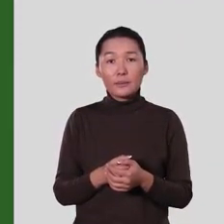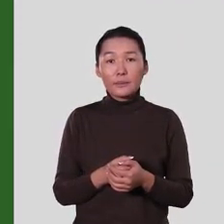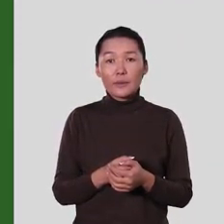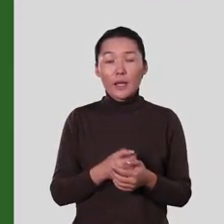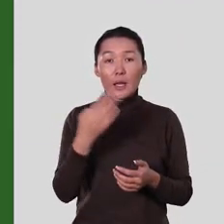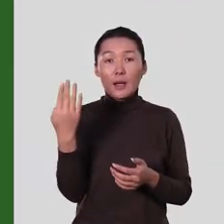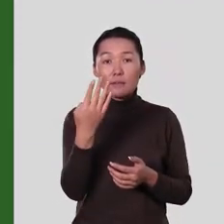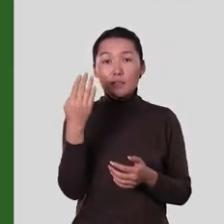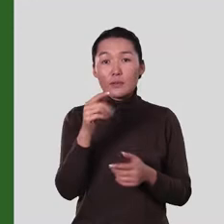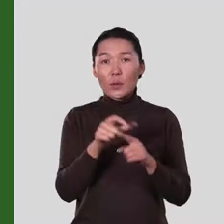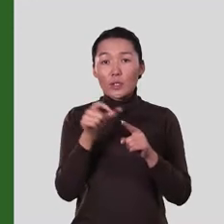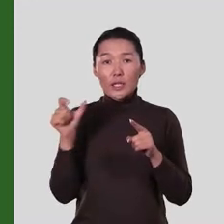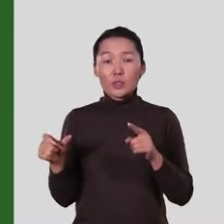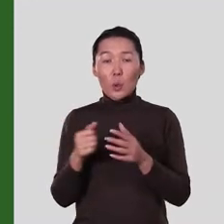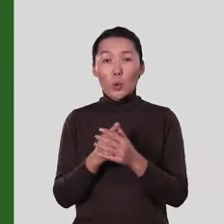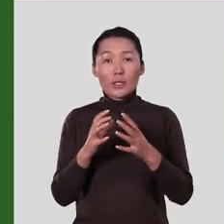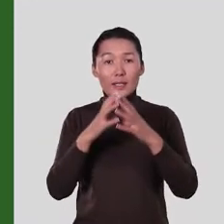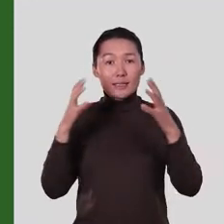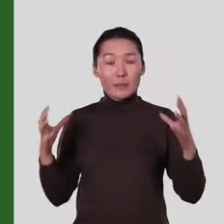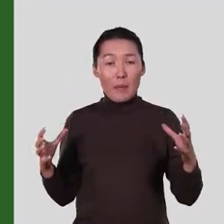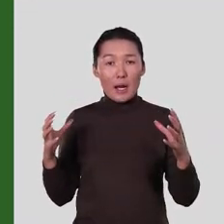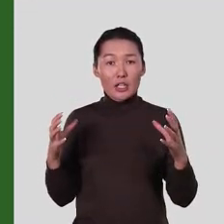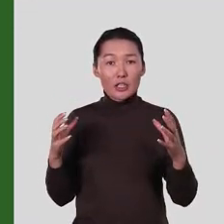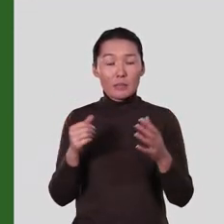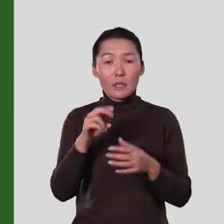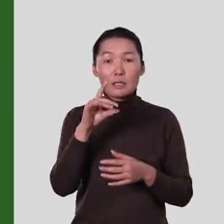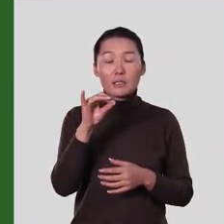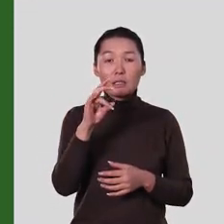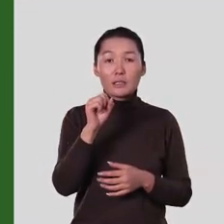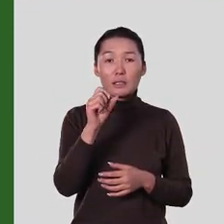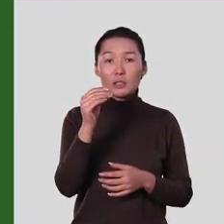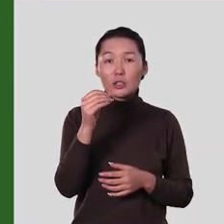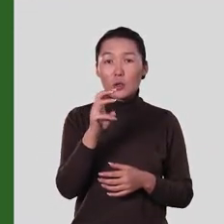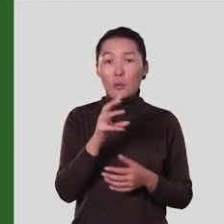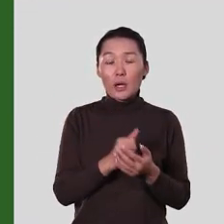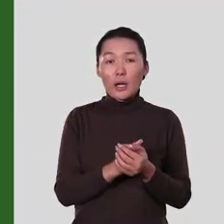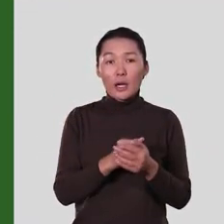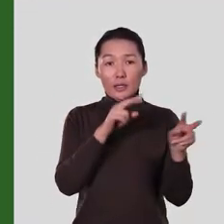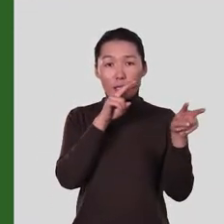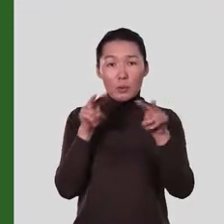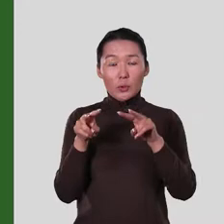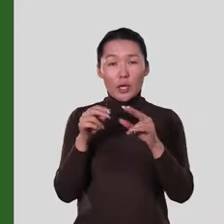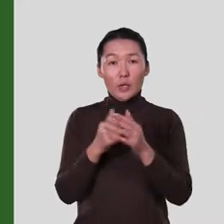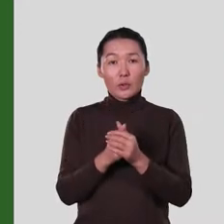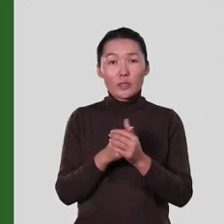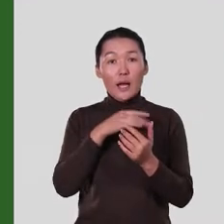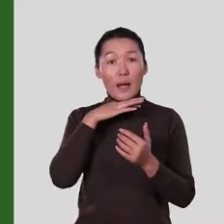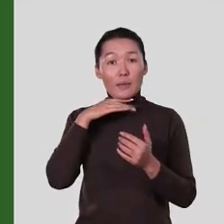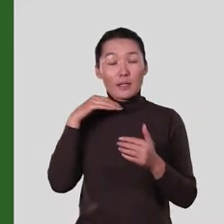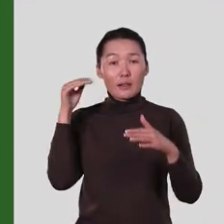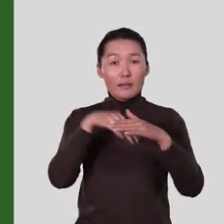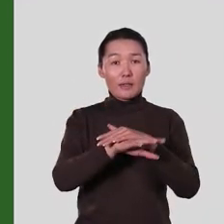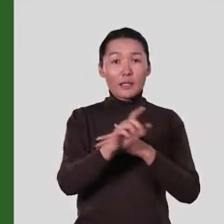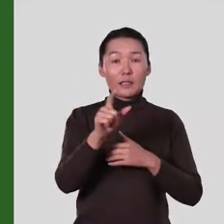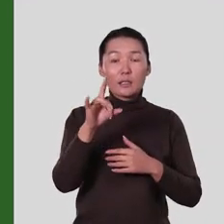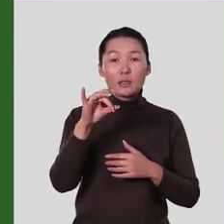В четвертой зоне с большим естественным дренажом наблюдаются обильные выходы грунтовых